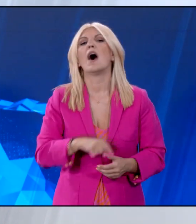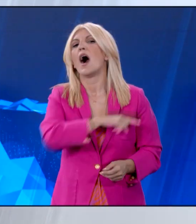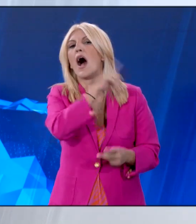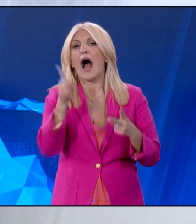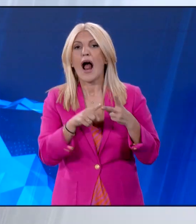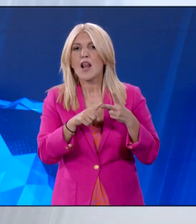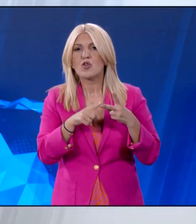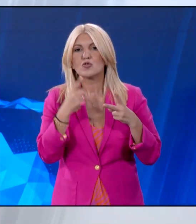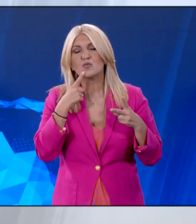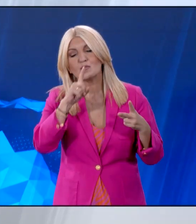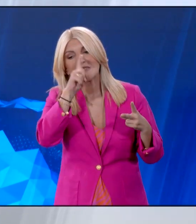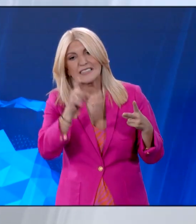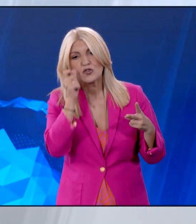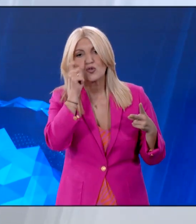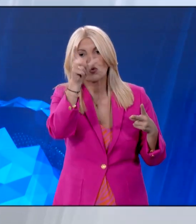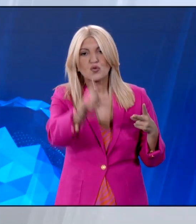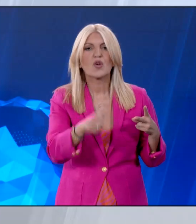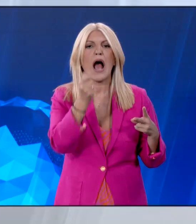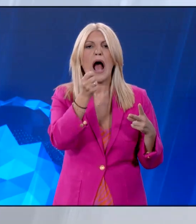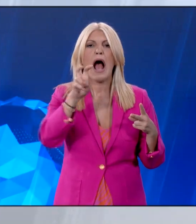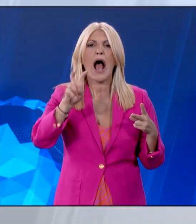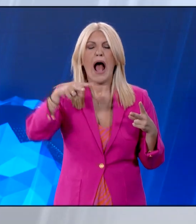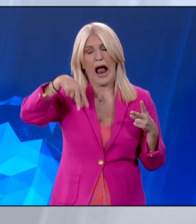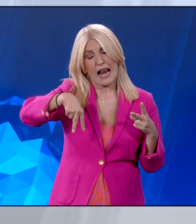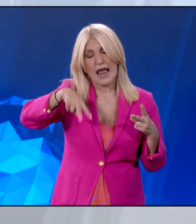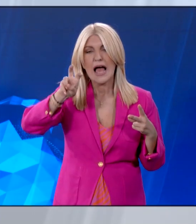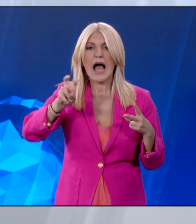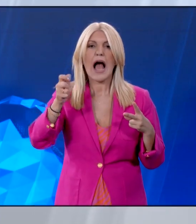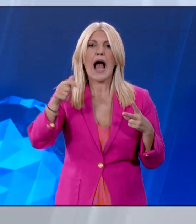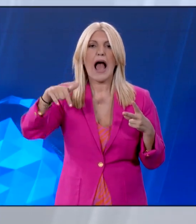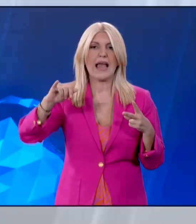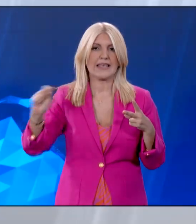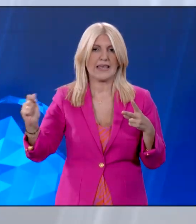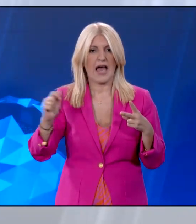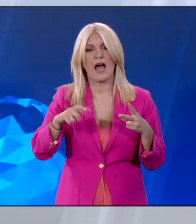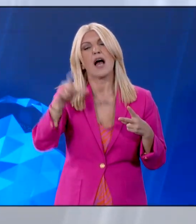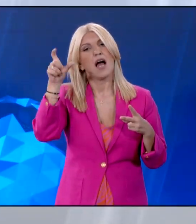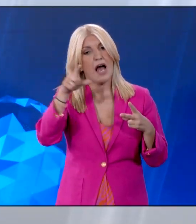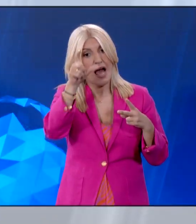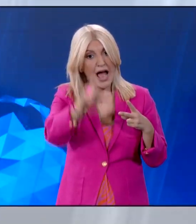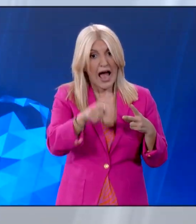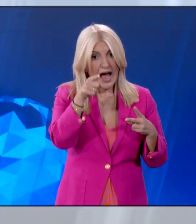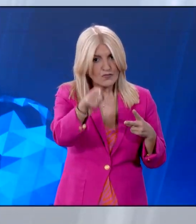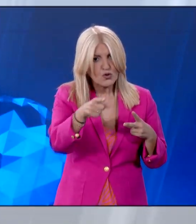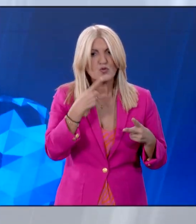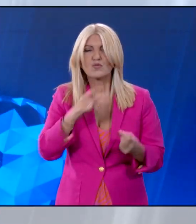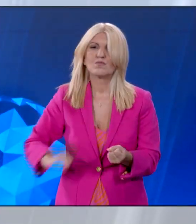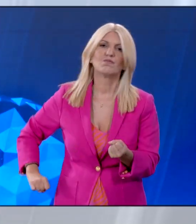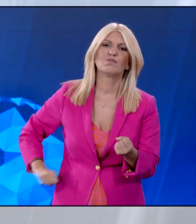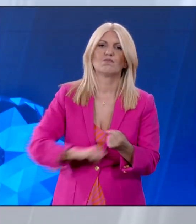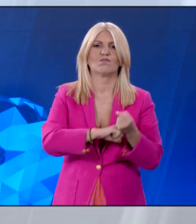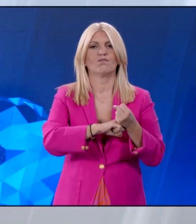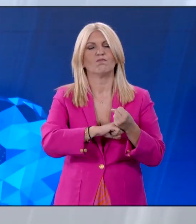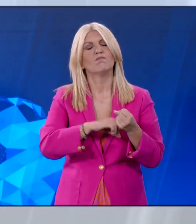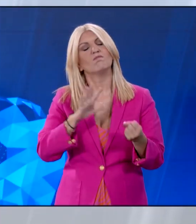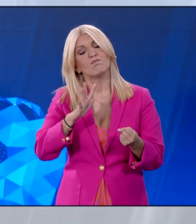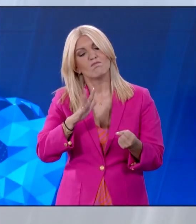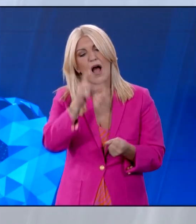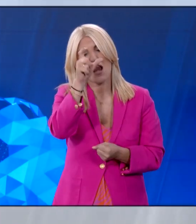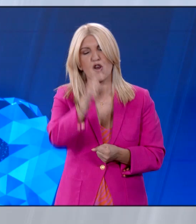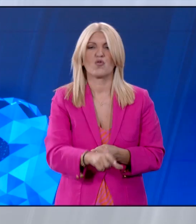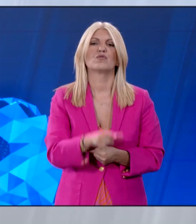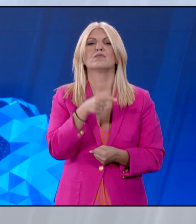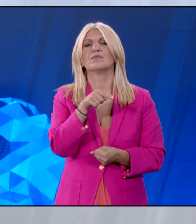Χαλίλ Αλχάγια, που σήμερα είναι το νούμερο 2 στο πολιτικό γραφείο της Χαμάς, έχει τη στήριξη του ηγέτη της στη Γάζα, Γιαχία Σινουάρ, και